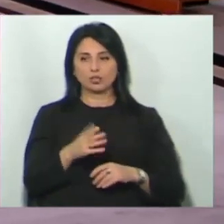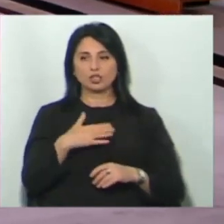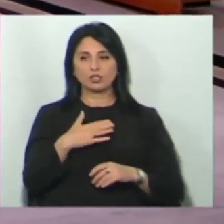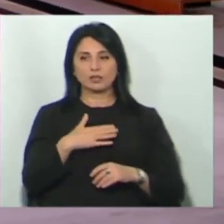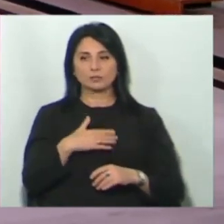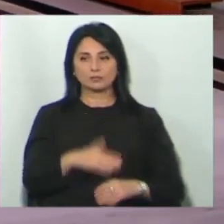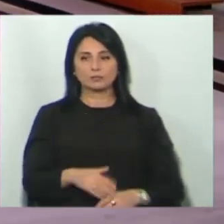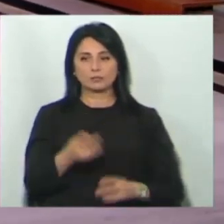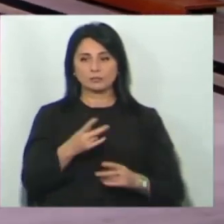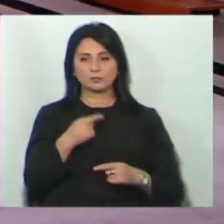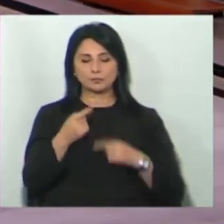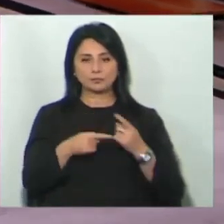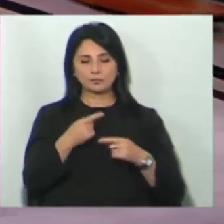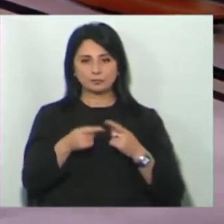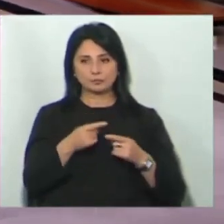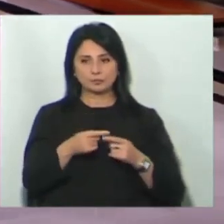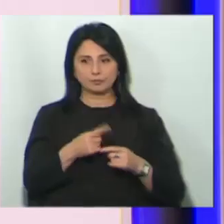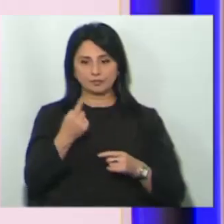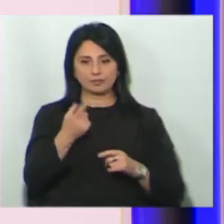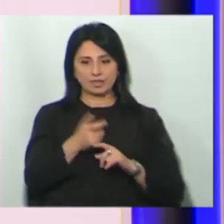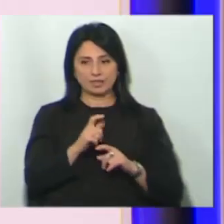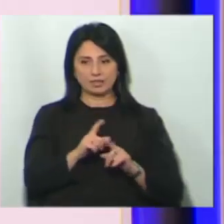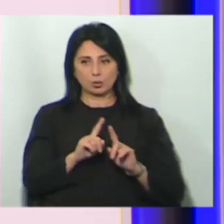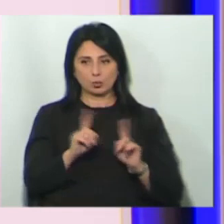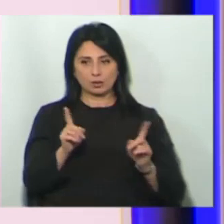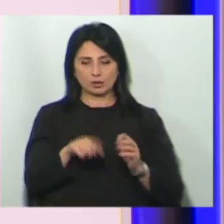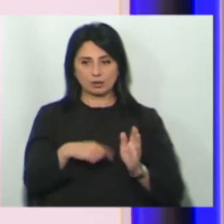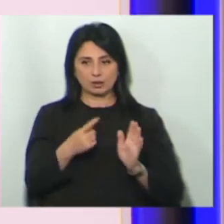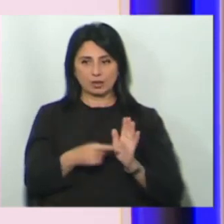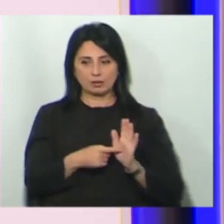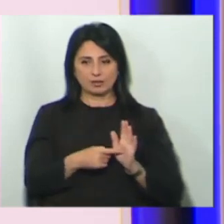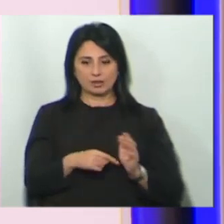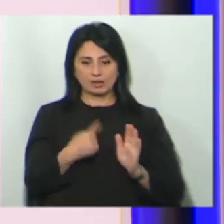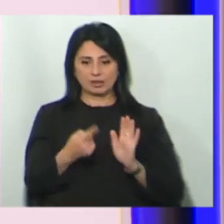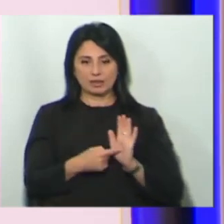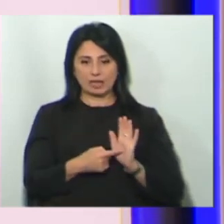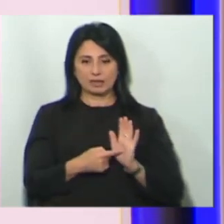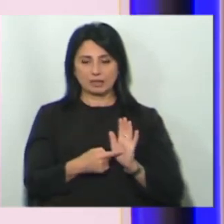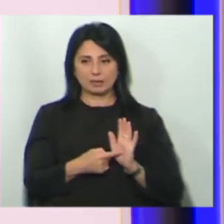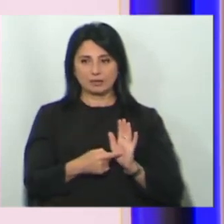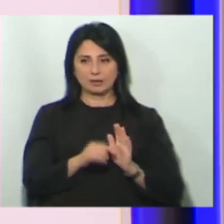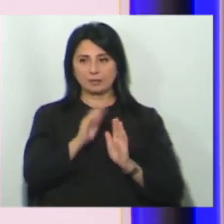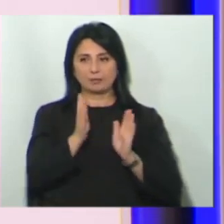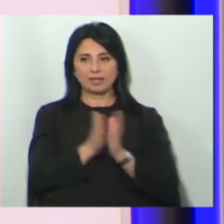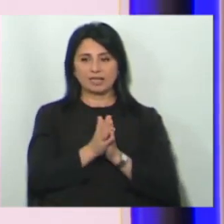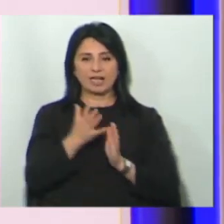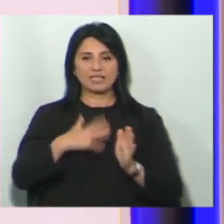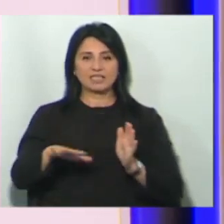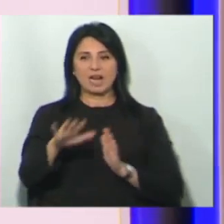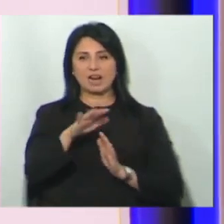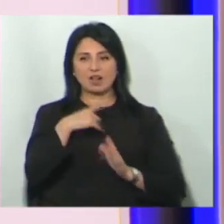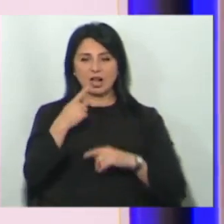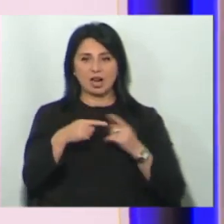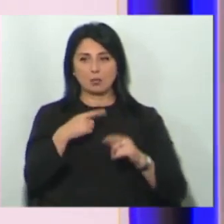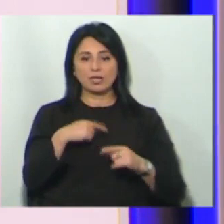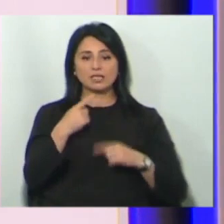ce-n Udovisa obrut, ert zalian ucnaur sa githse. Sa githse, romozedez, telisa cartolo sau brobs,